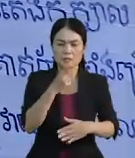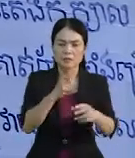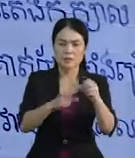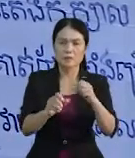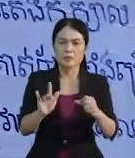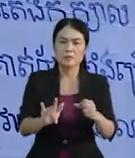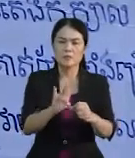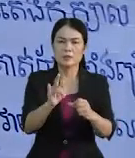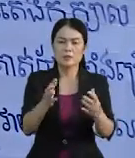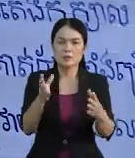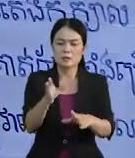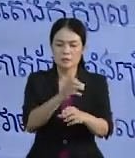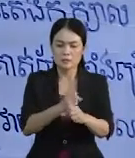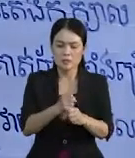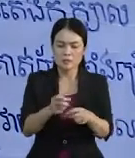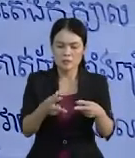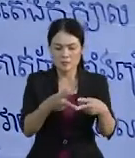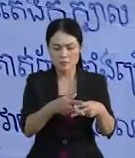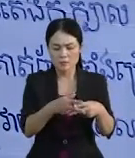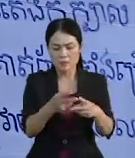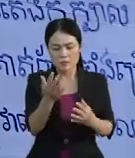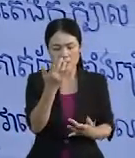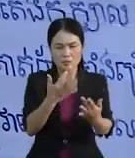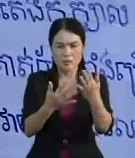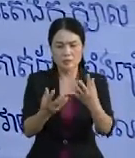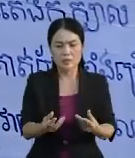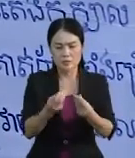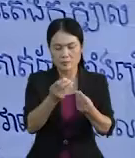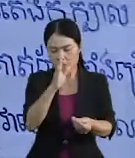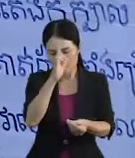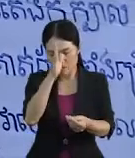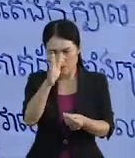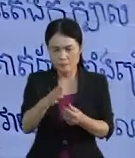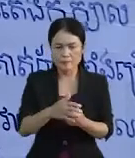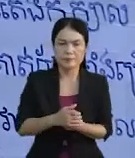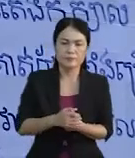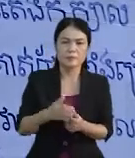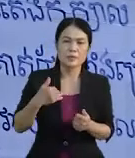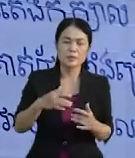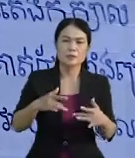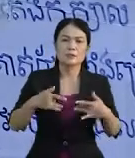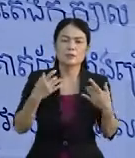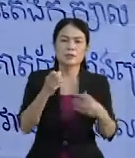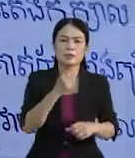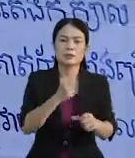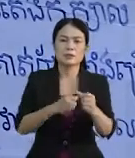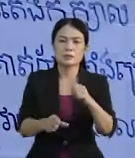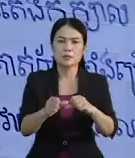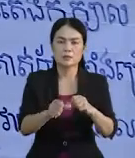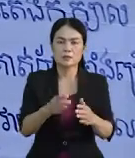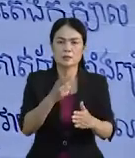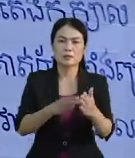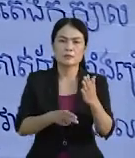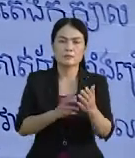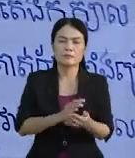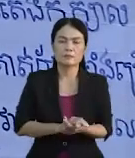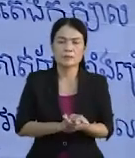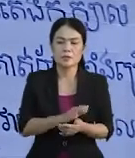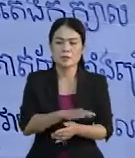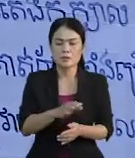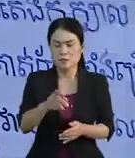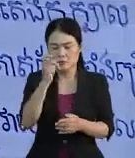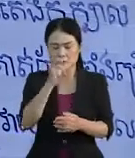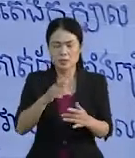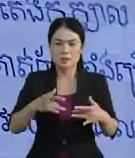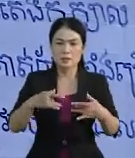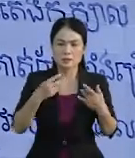quạt pra hồi chơi nè vô cùng ô đây cũng cùng chơi nhưng mà ta nắng hay miên bật ca ấy bình to tiệt còn kết mới